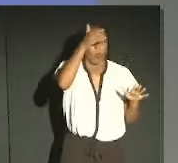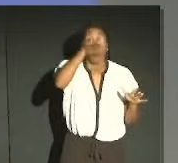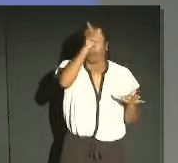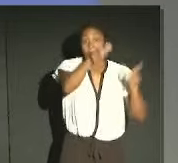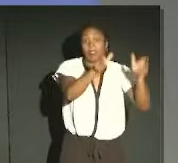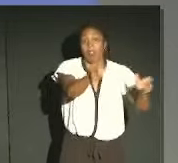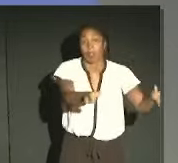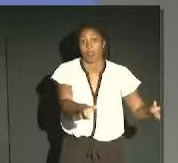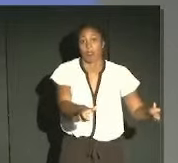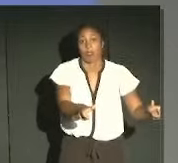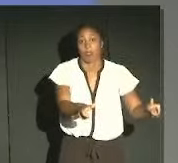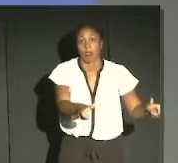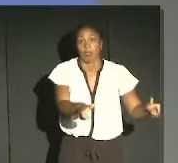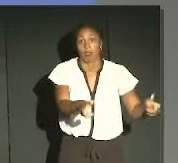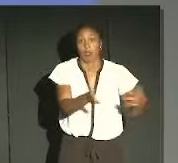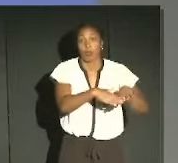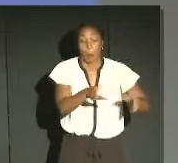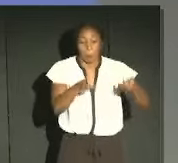appliqué